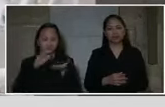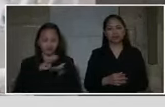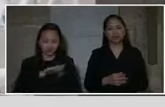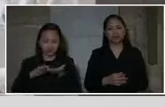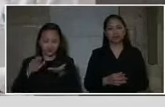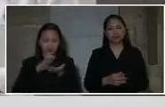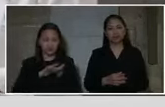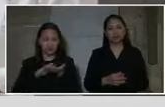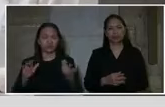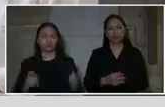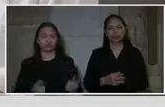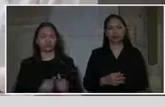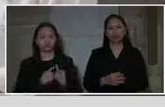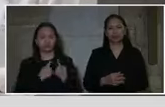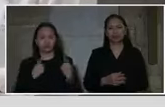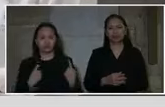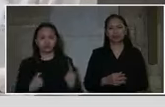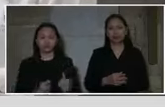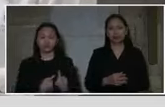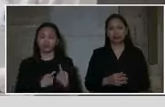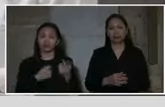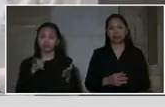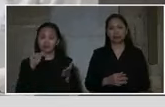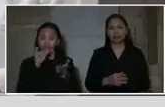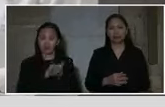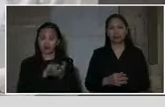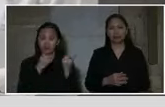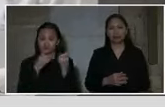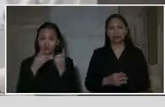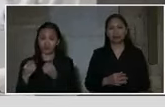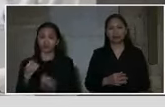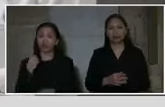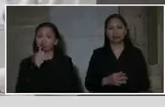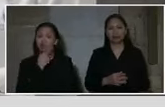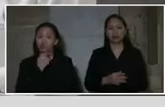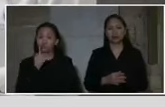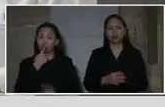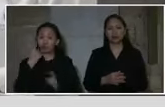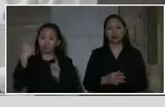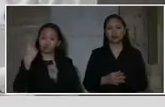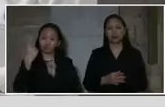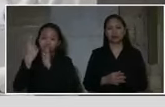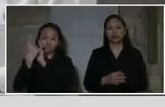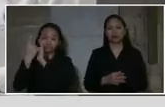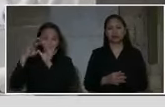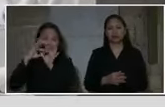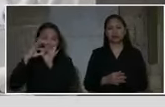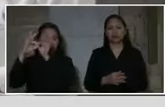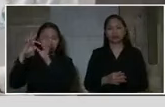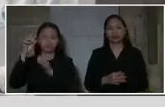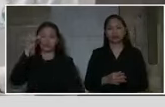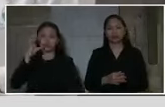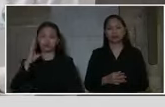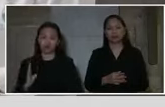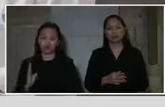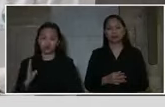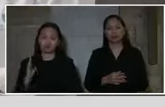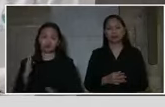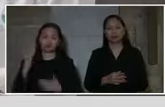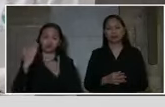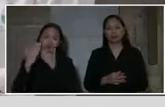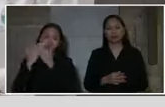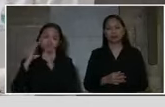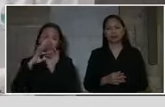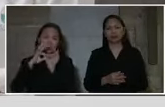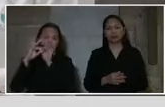sala. Gayon ang sinumang lumalapit sa Diyos, silang lumalapit sa Diyos